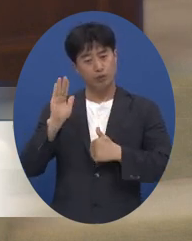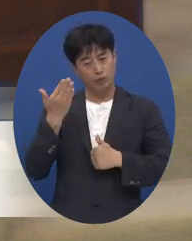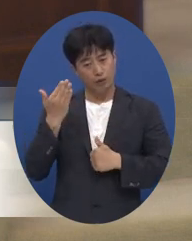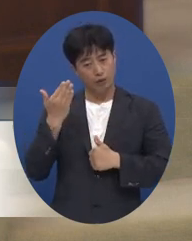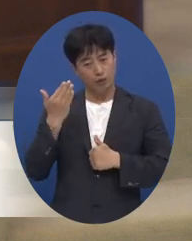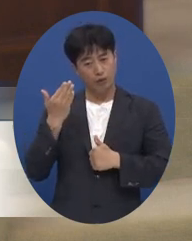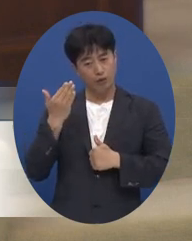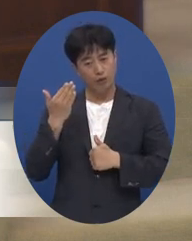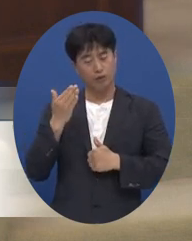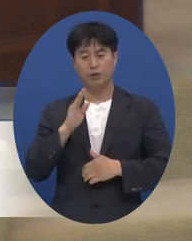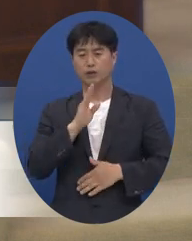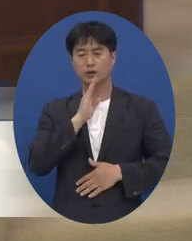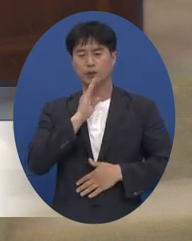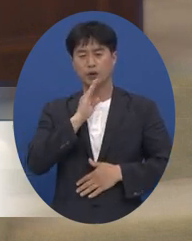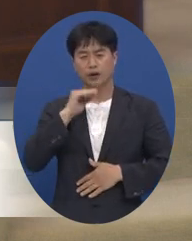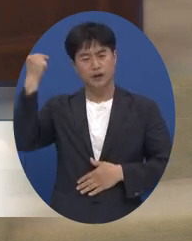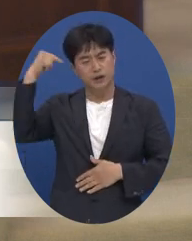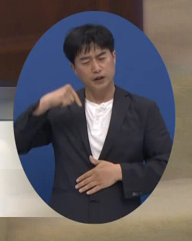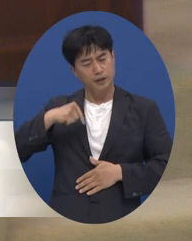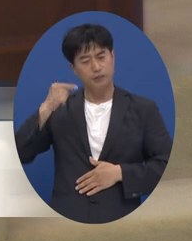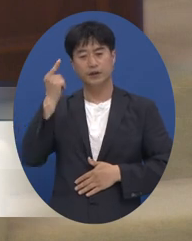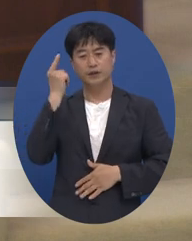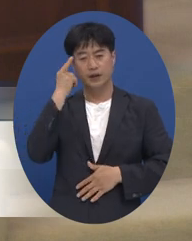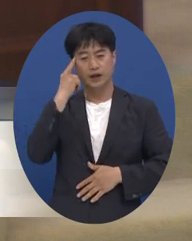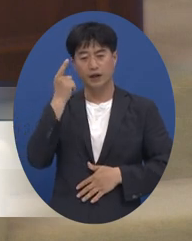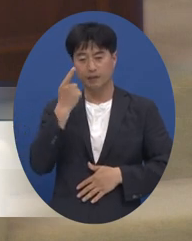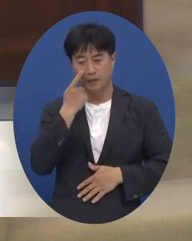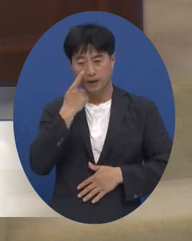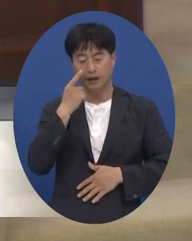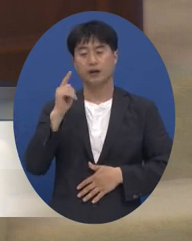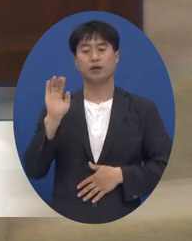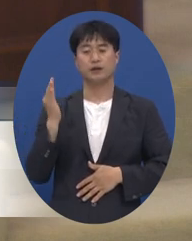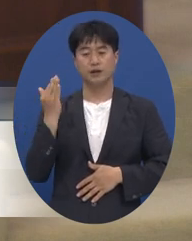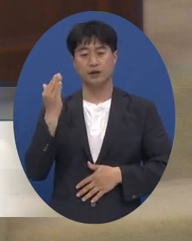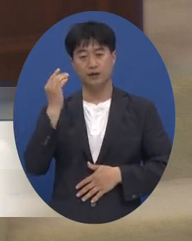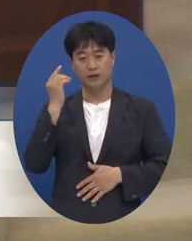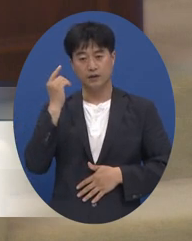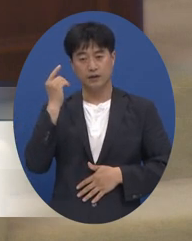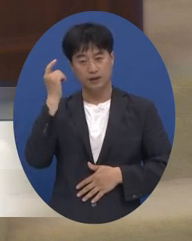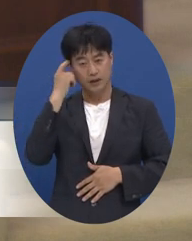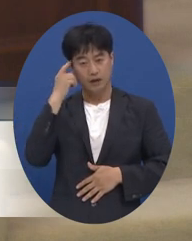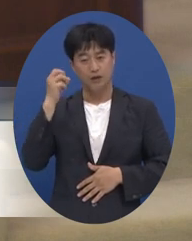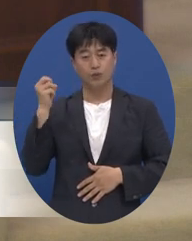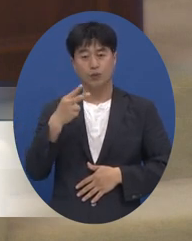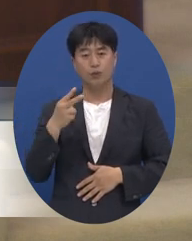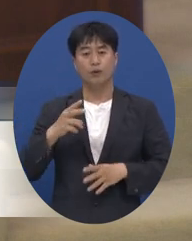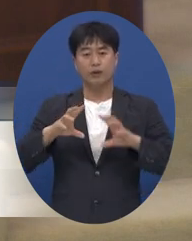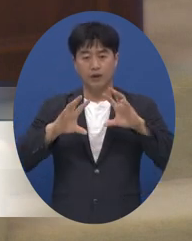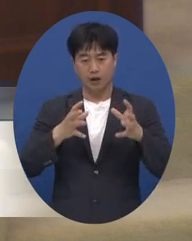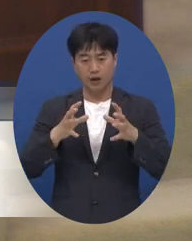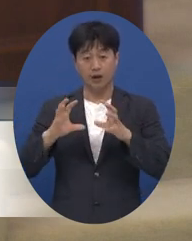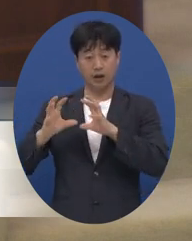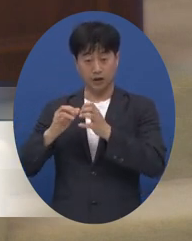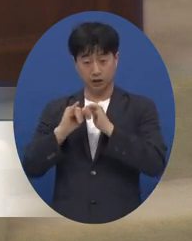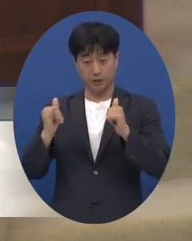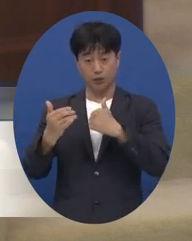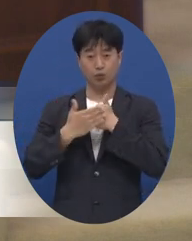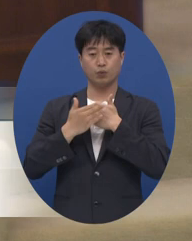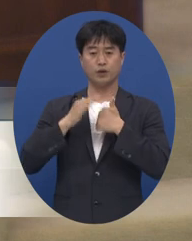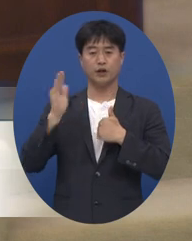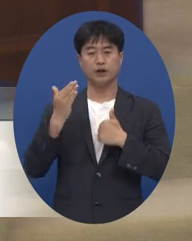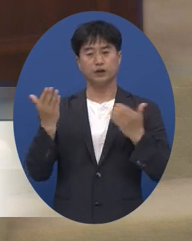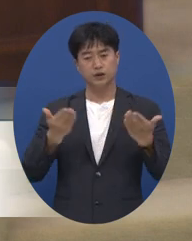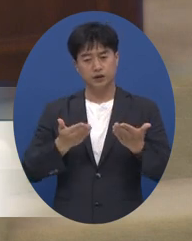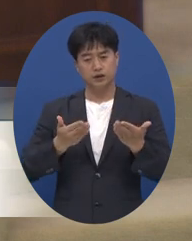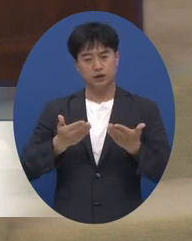좋겠지만 문제의 길을 정말 도움이 될 지 라는 것들을 정말 심사숙고해 등 라고 생각하고 국가와 국민의 도움이 되는